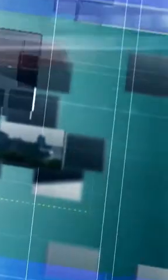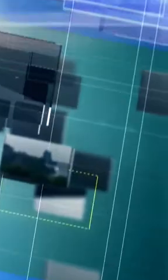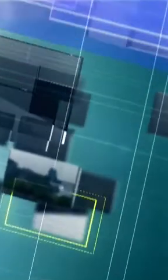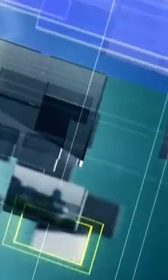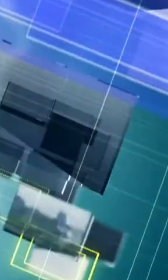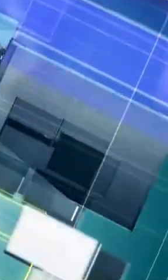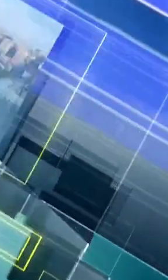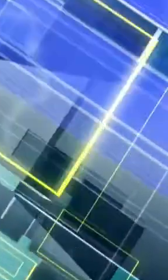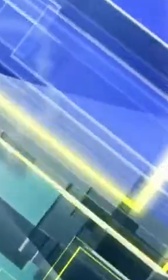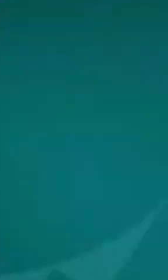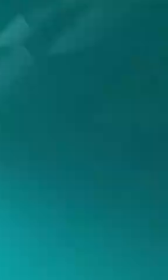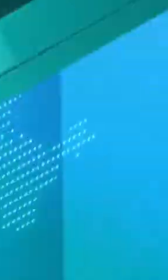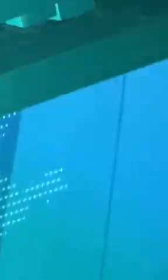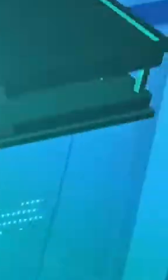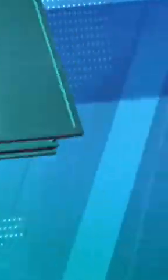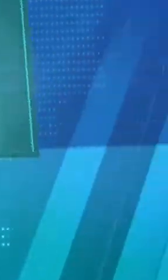Музика